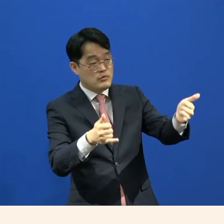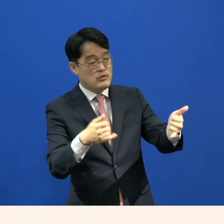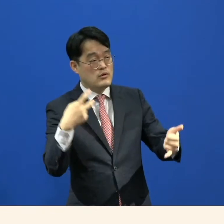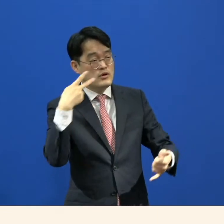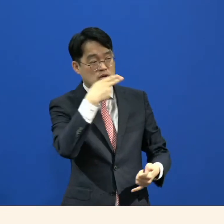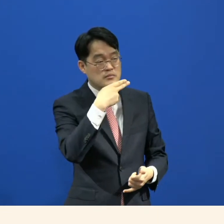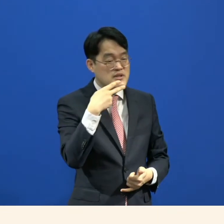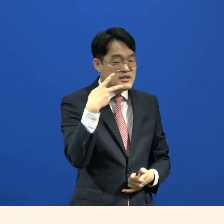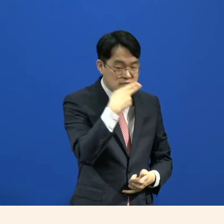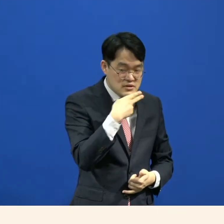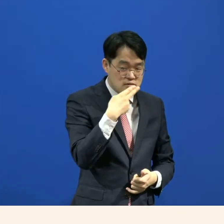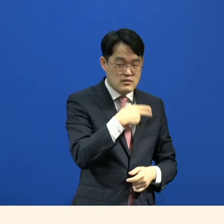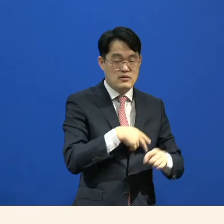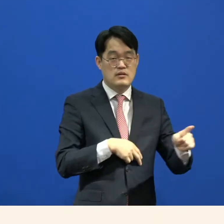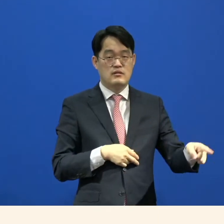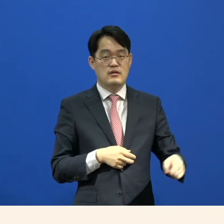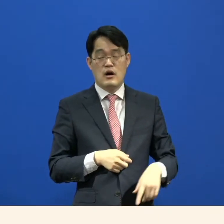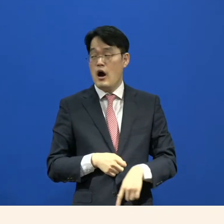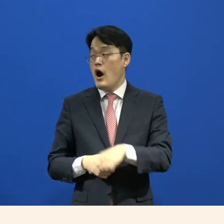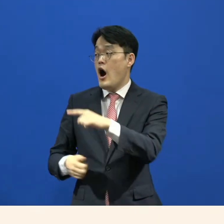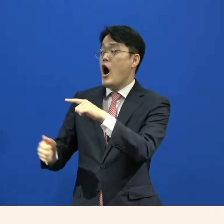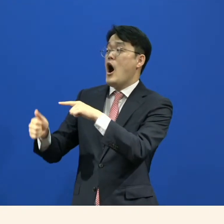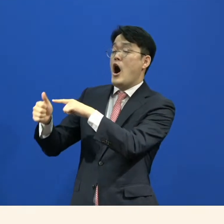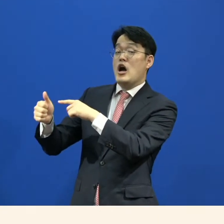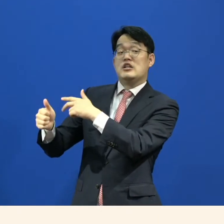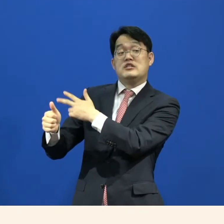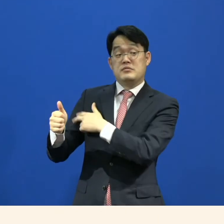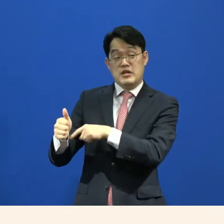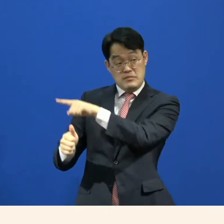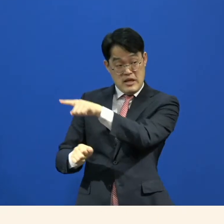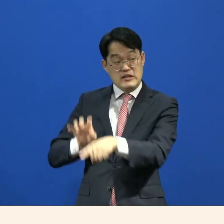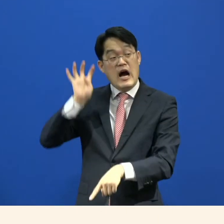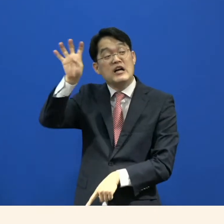아이고, 우리 집사님 40일 하신다니까요.